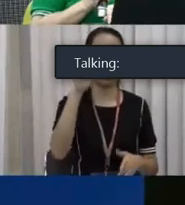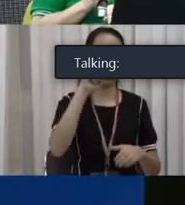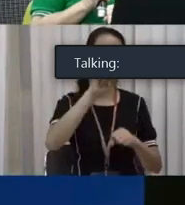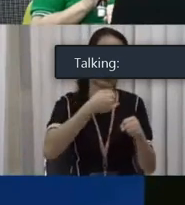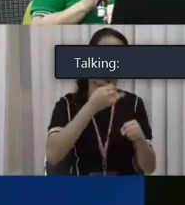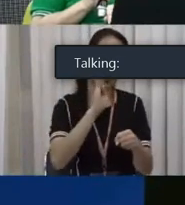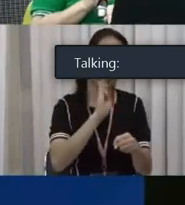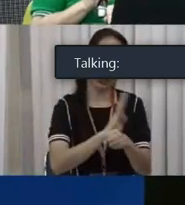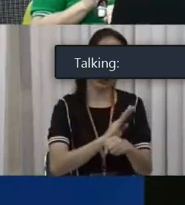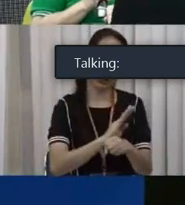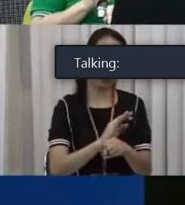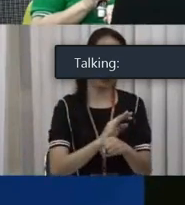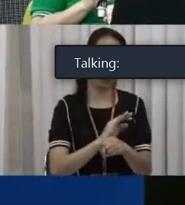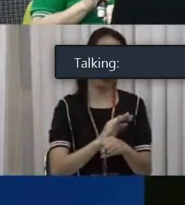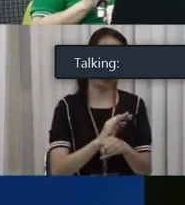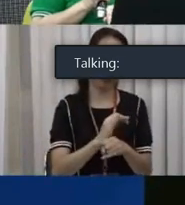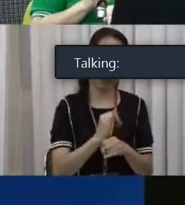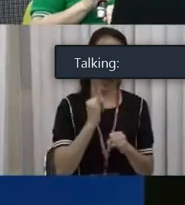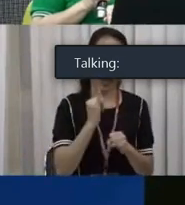Before,